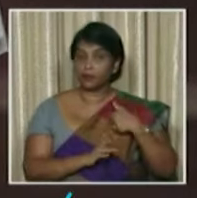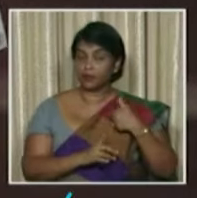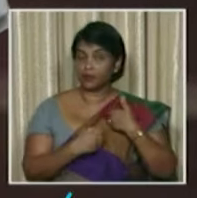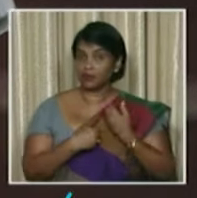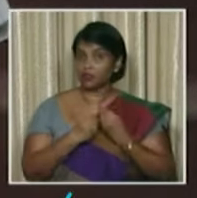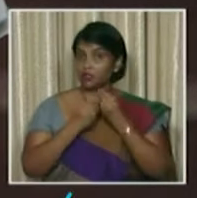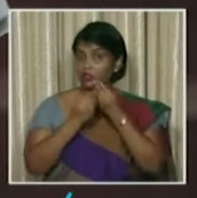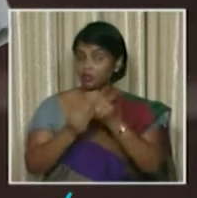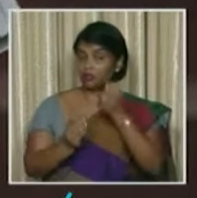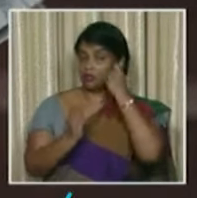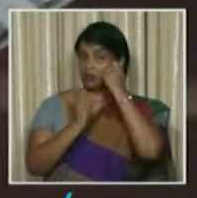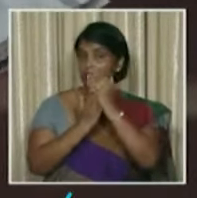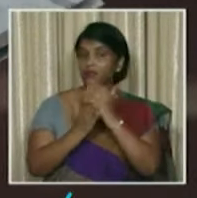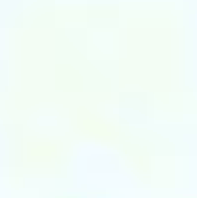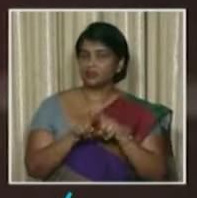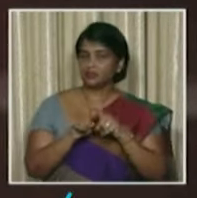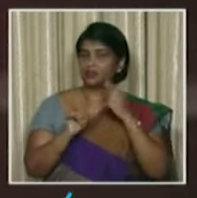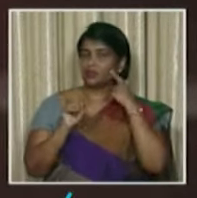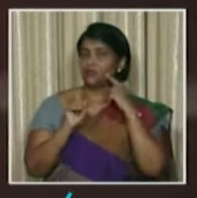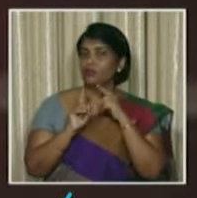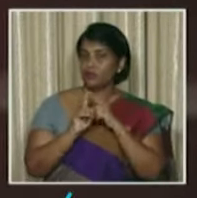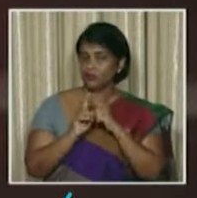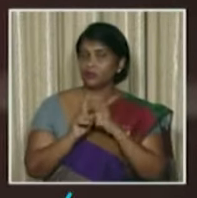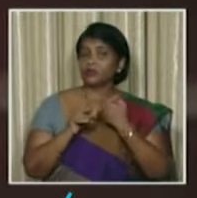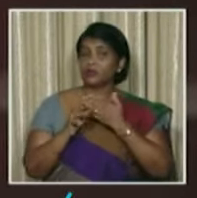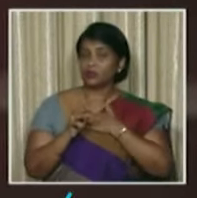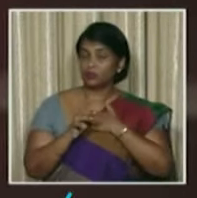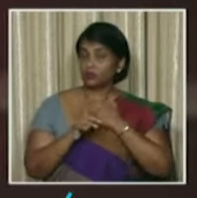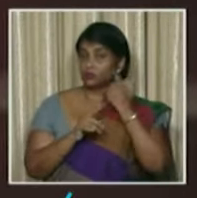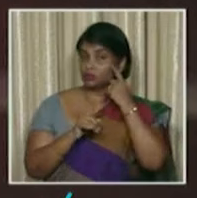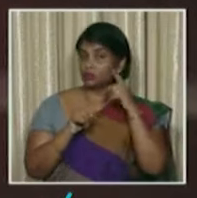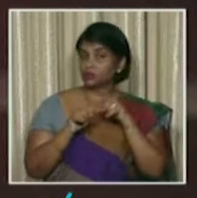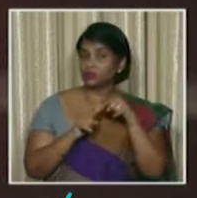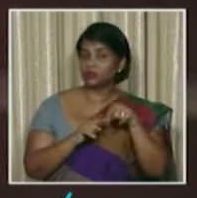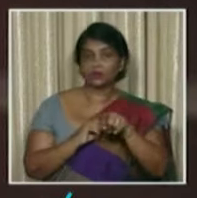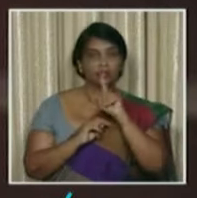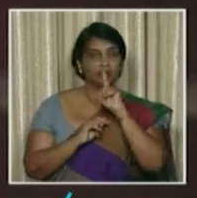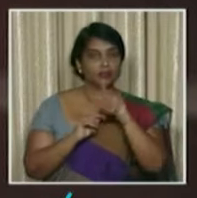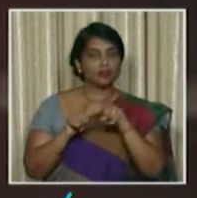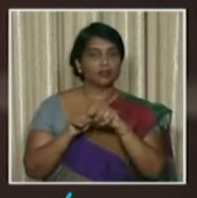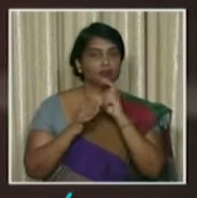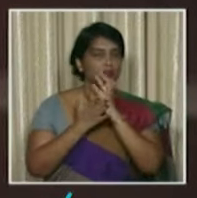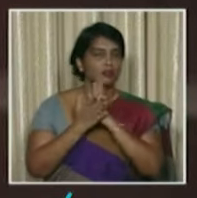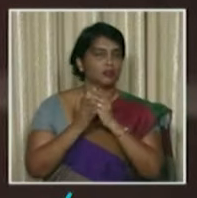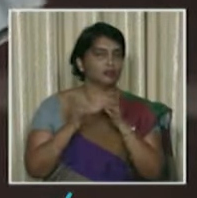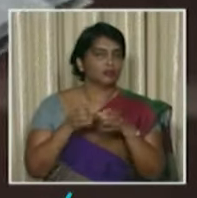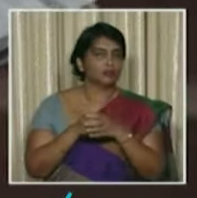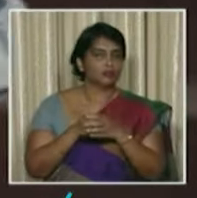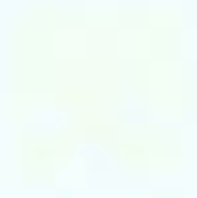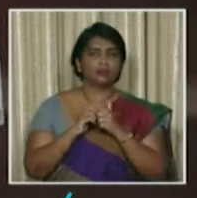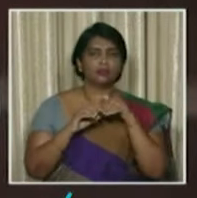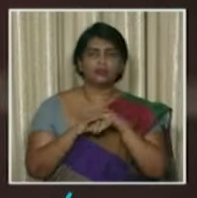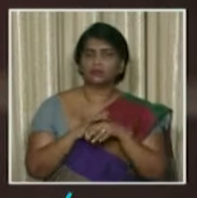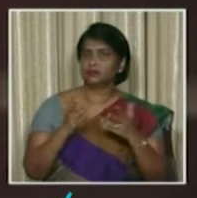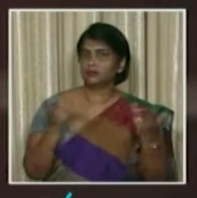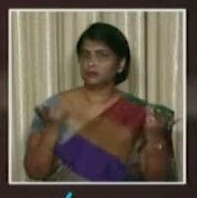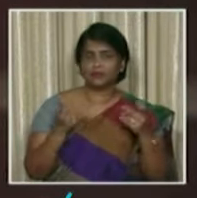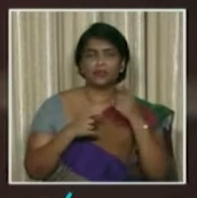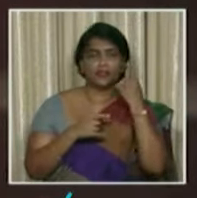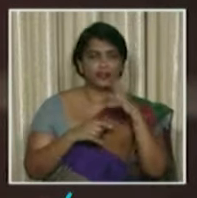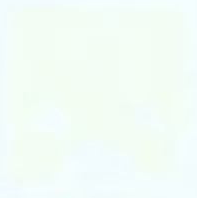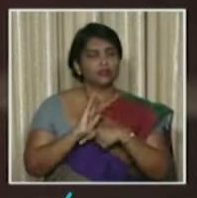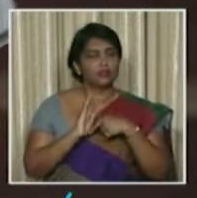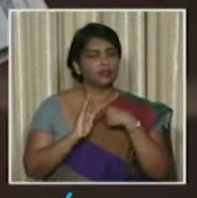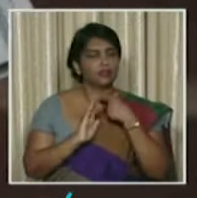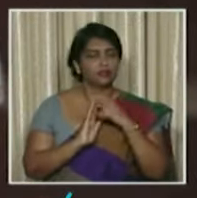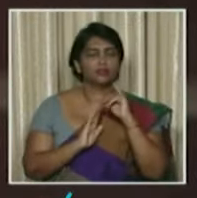එම යෝජනාවලිය අදට දැකලත් නැහැ. අනිත් එක මම දන්න විදිහට මේ කියන ආකාරයේ විවස්ථාදායක සභාවේ අර්බුදයක් ඇත්තෙත් නැහැ. ඒ නිසා මේ රටේ